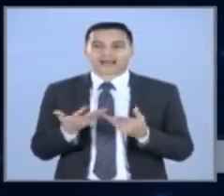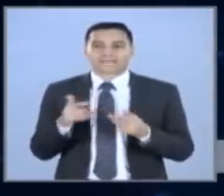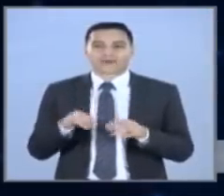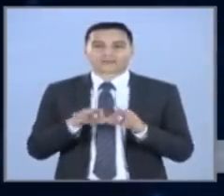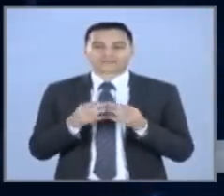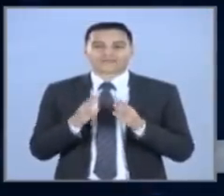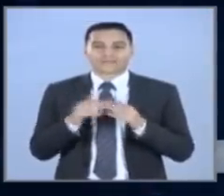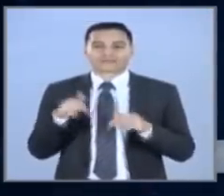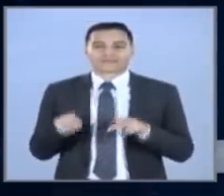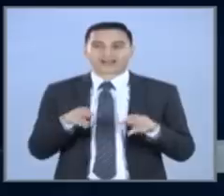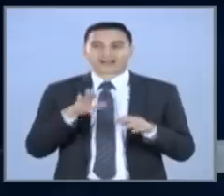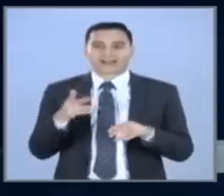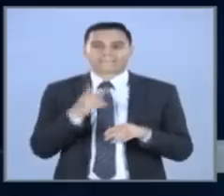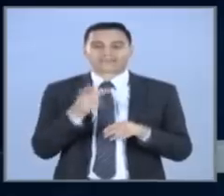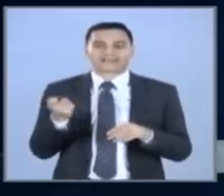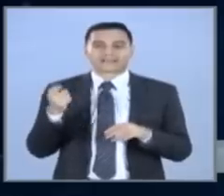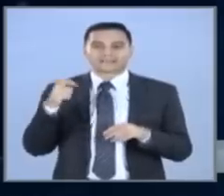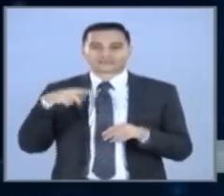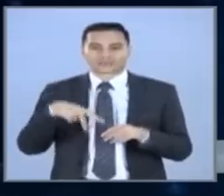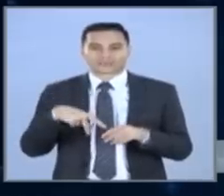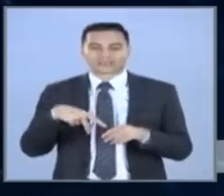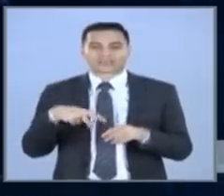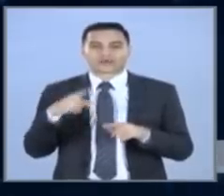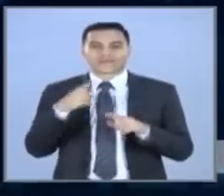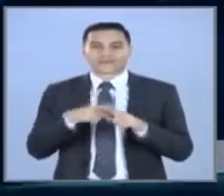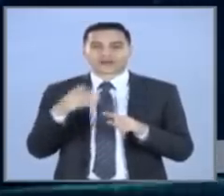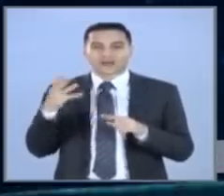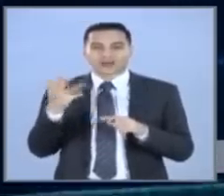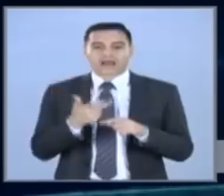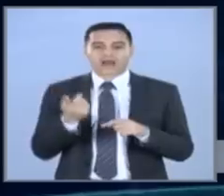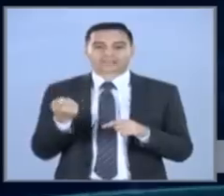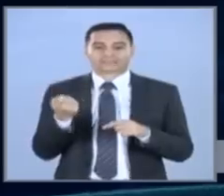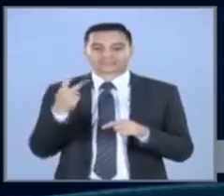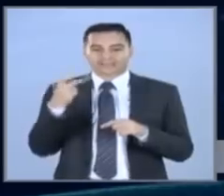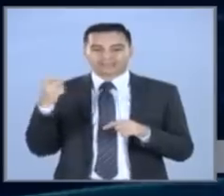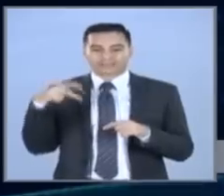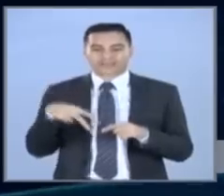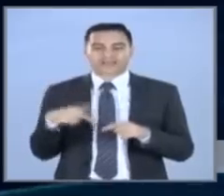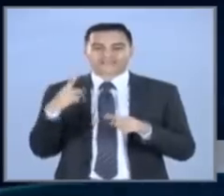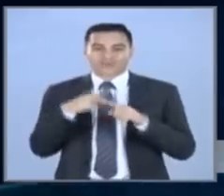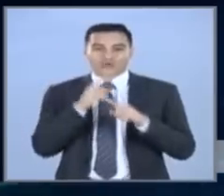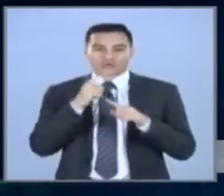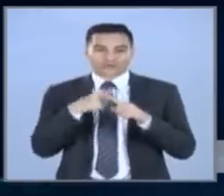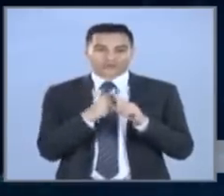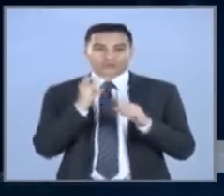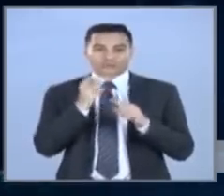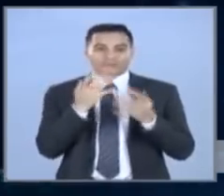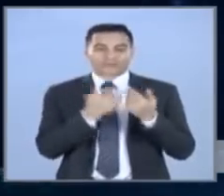عائلات مصر في حلقة النهاردة 285 نقطة، وكل نقطة ب 500 جنيه بما يساوي